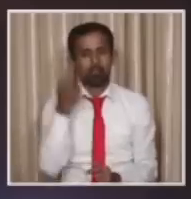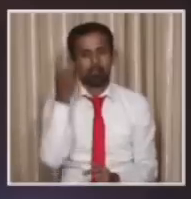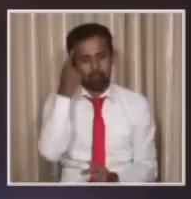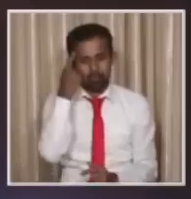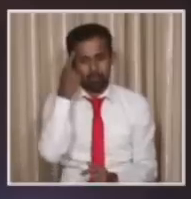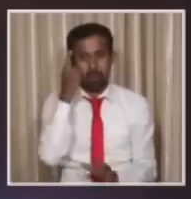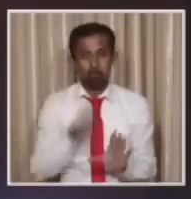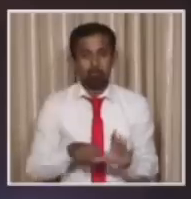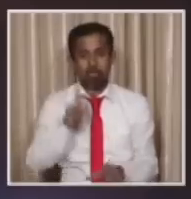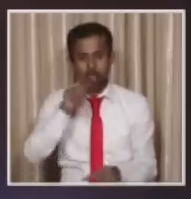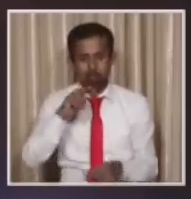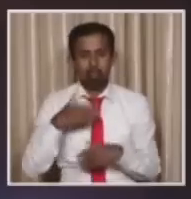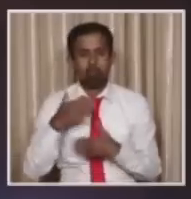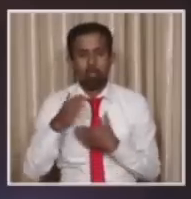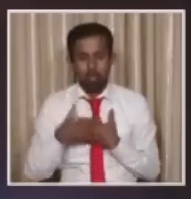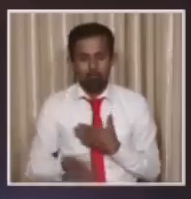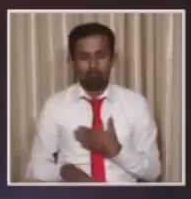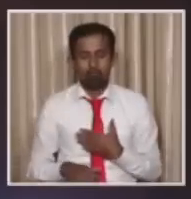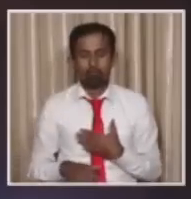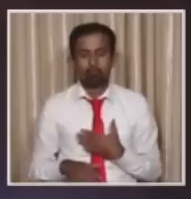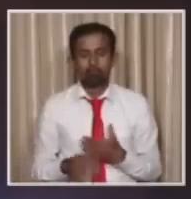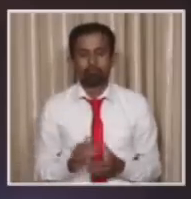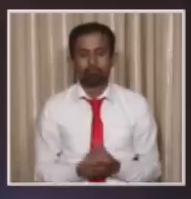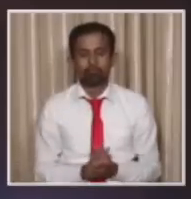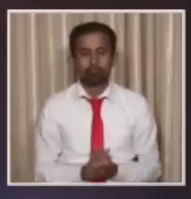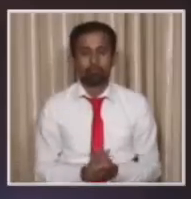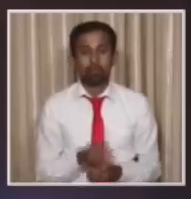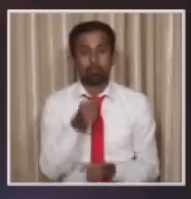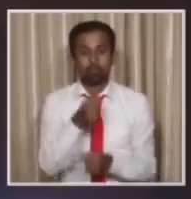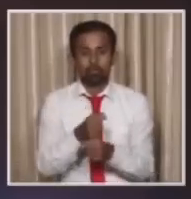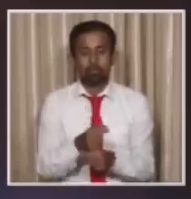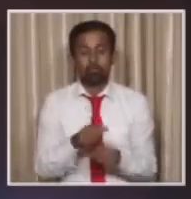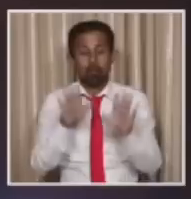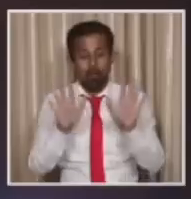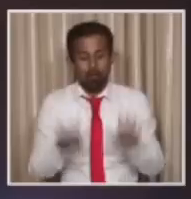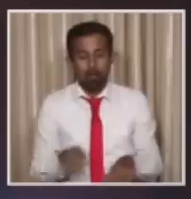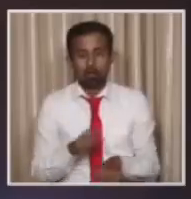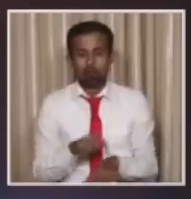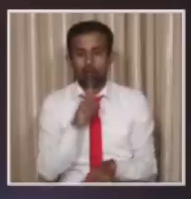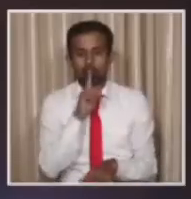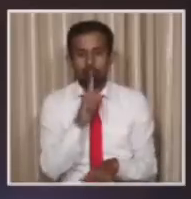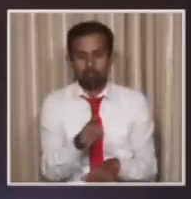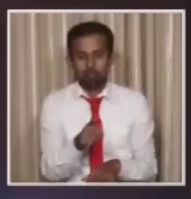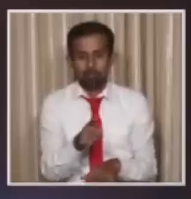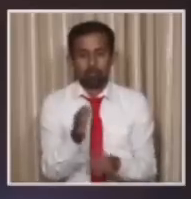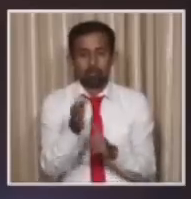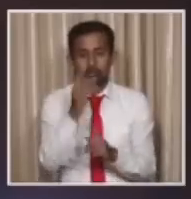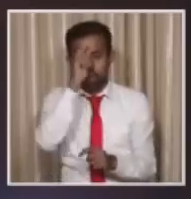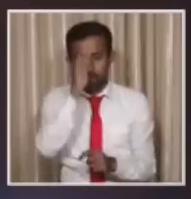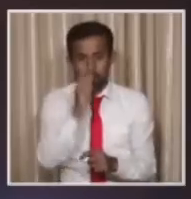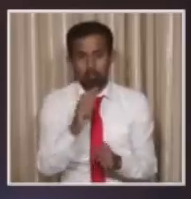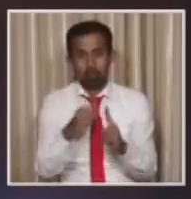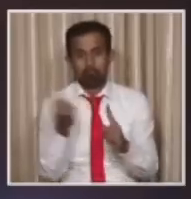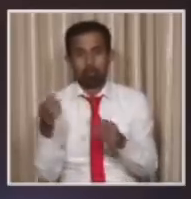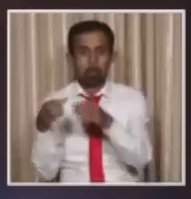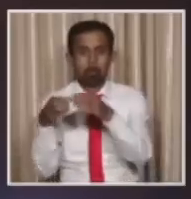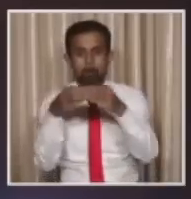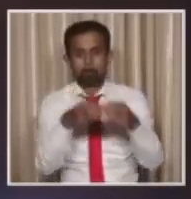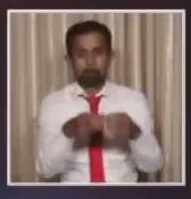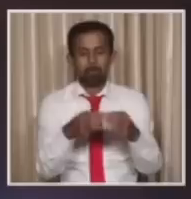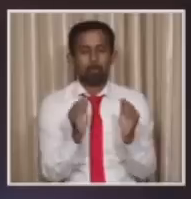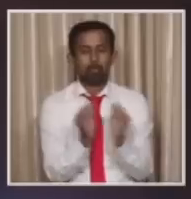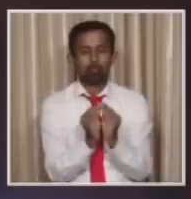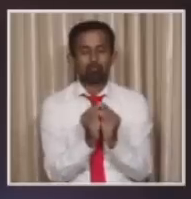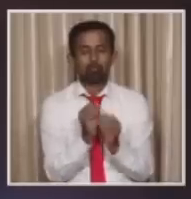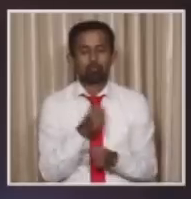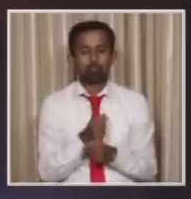කවුරුද 20 කට වැඩ කරන්නේ. ඒ නිසා මේ ආණ්ඩුවට අපි අවසාන වශයෙන් එක දෙයක් කියන්න කැමති. ජනාධිපතිතුමා වෙන පක්ෂයක උනාට පෝට්ටු